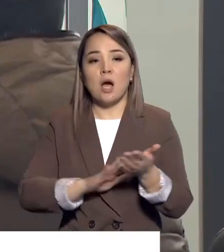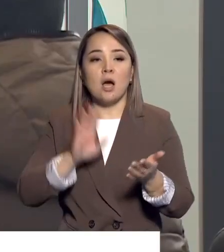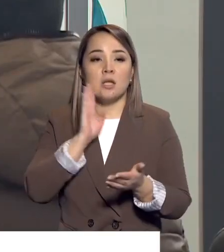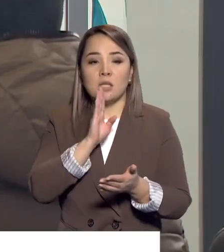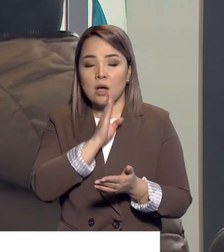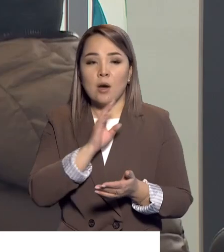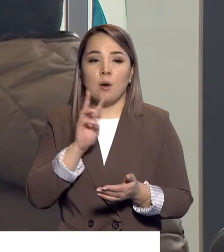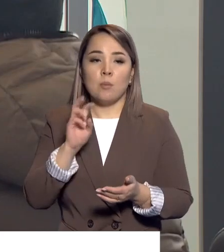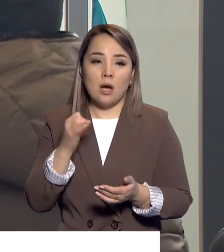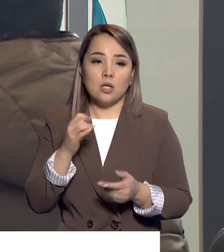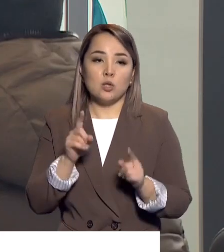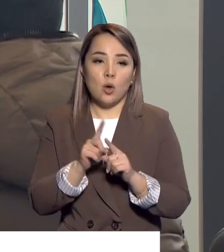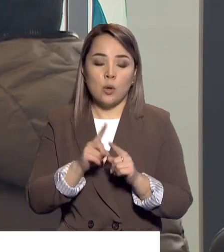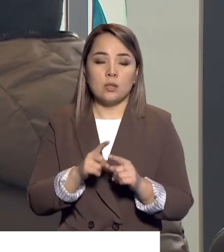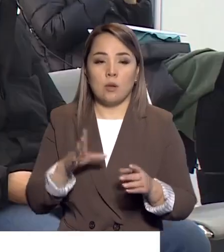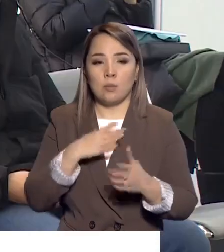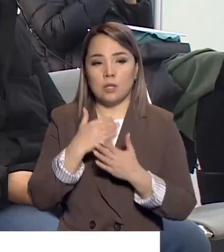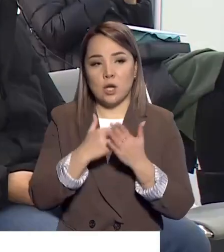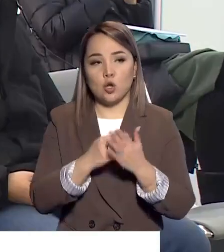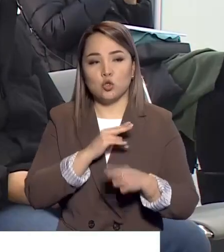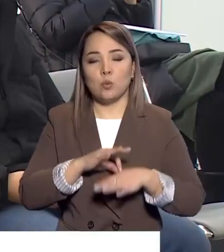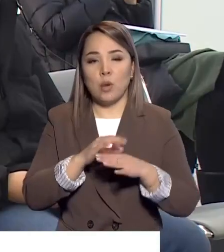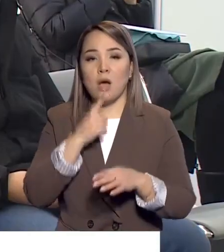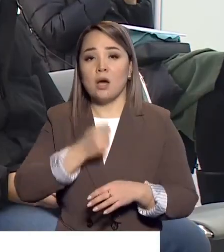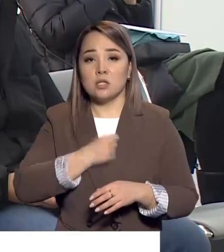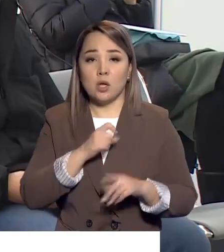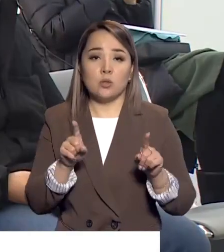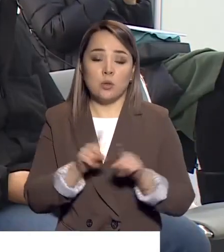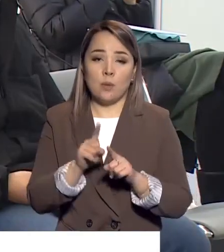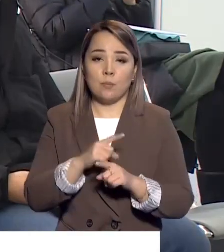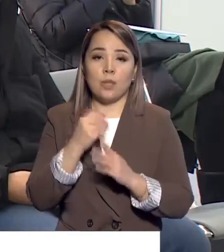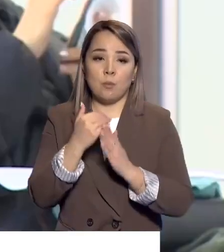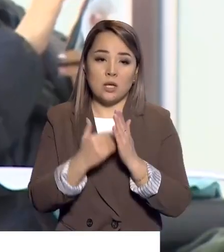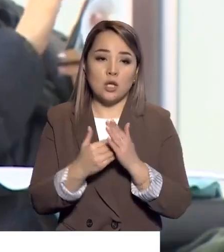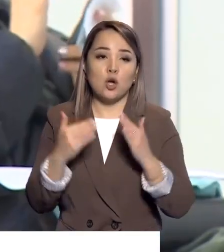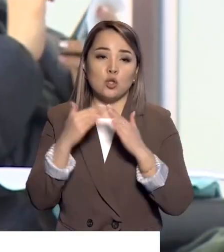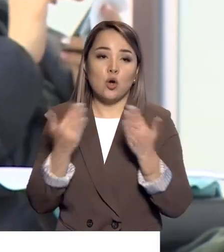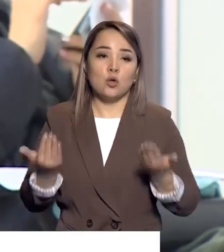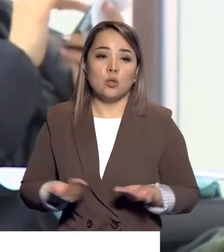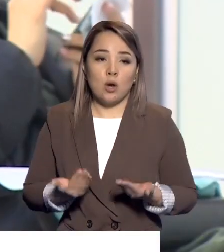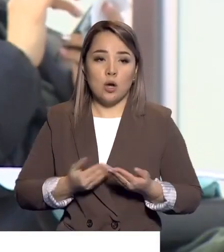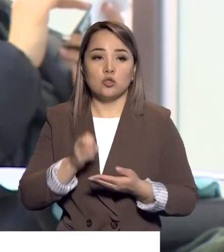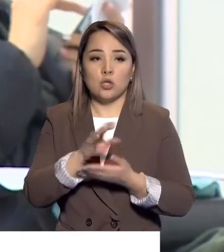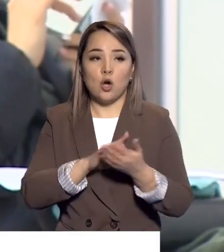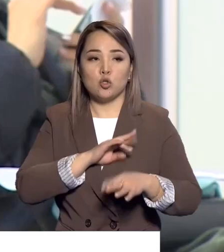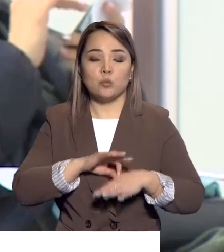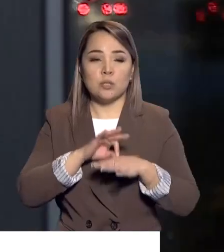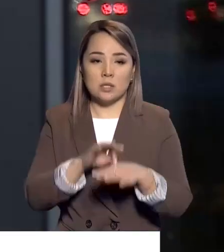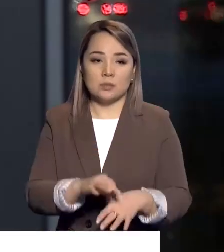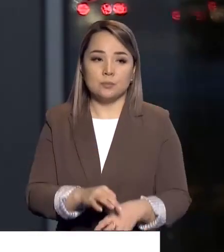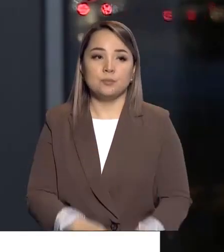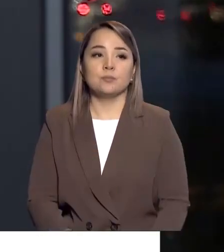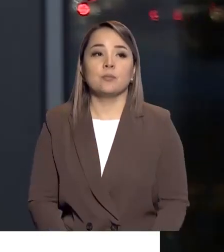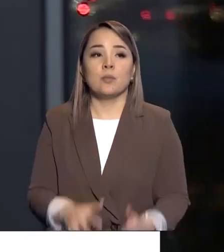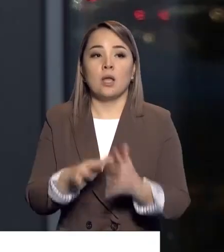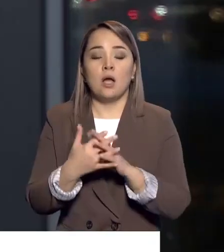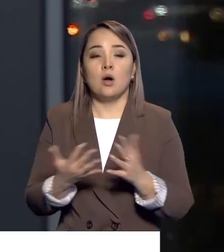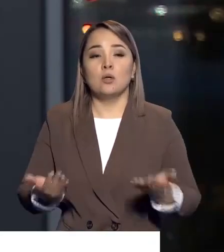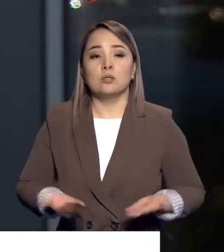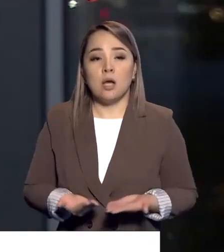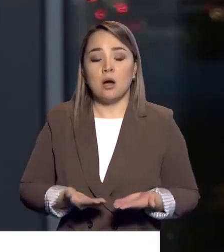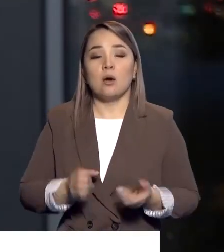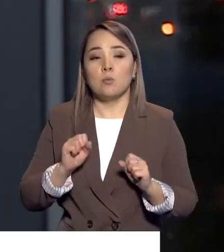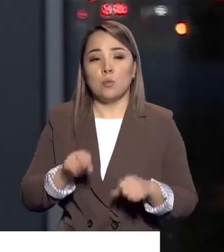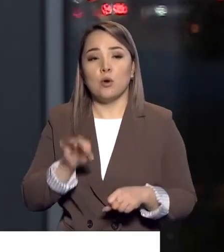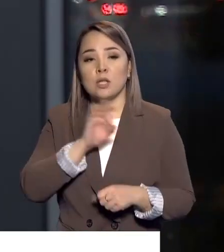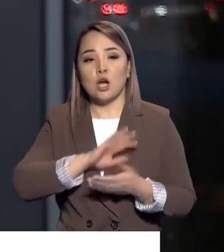арналған Умай жобасының да игілігін көрген жөн. Әскерилер үшін әскери баспананың жұмысы да жалғасуда. Ауылда тұруды қалағандарға